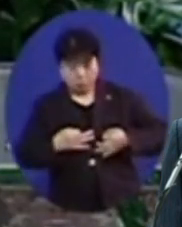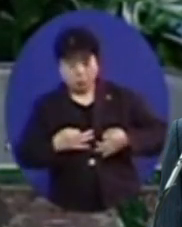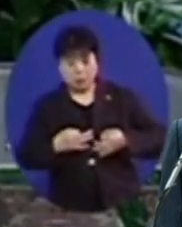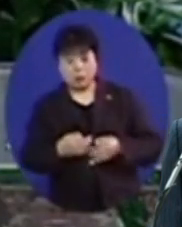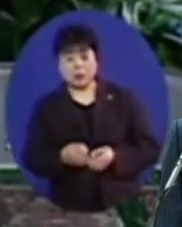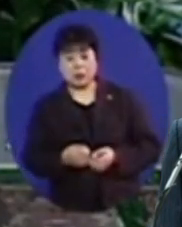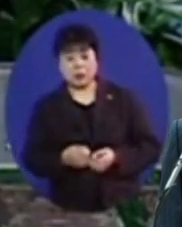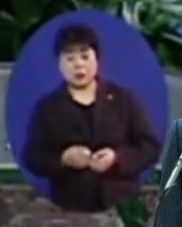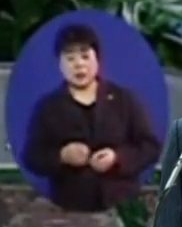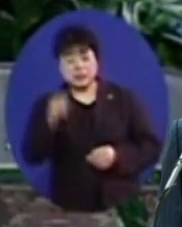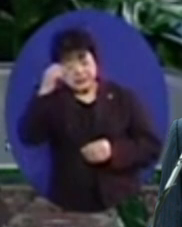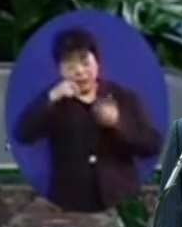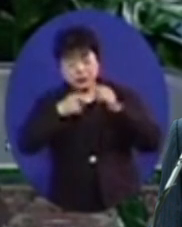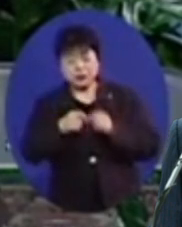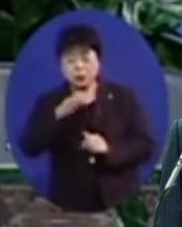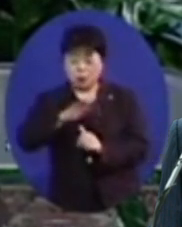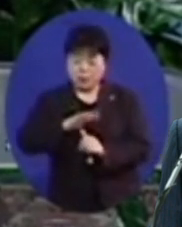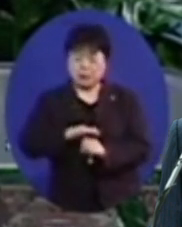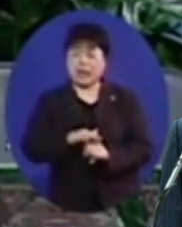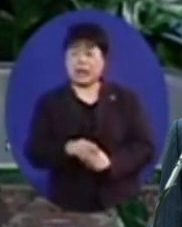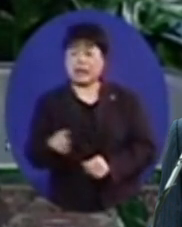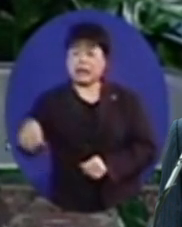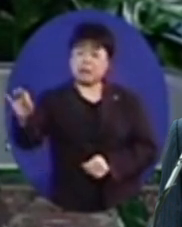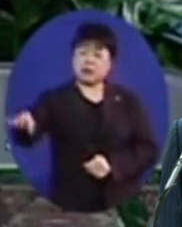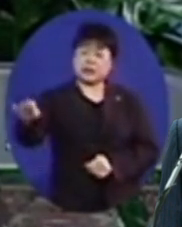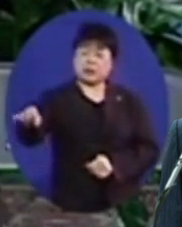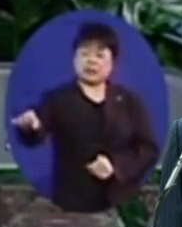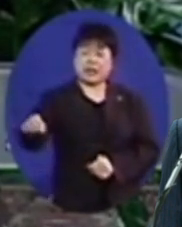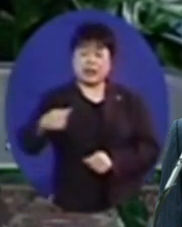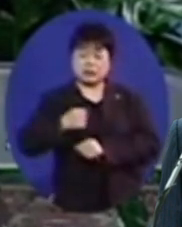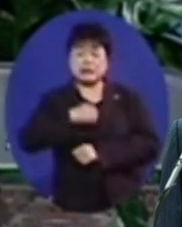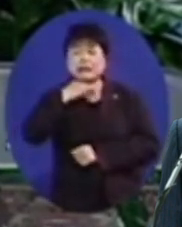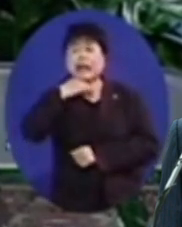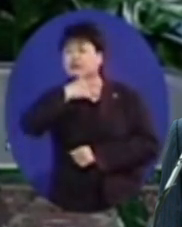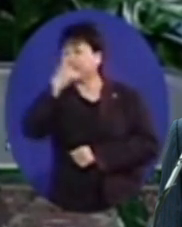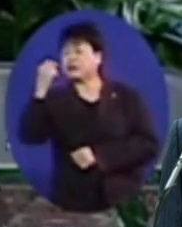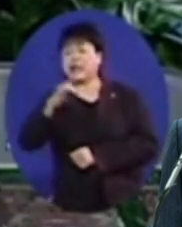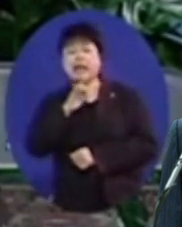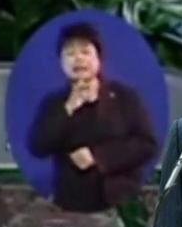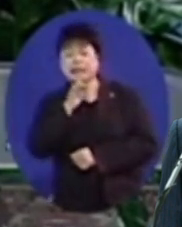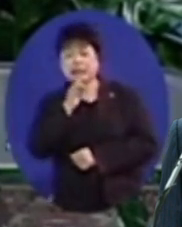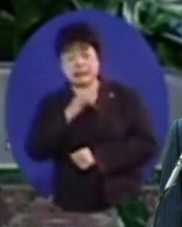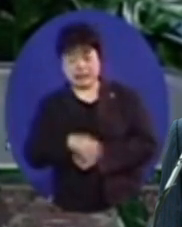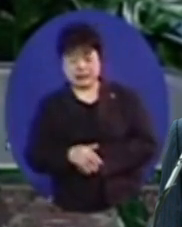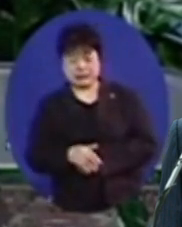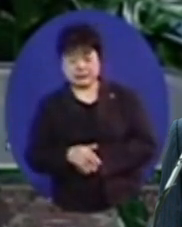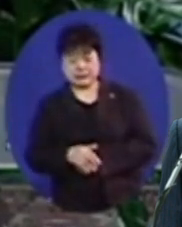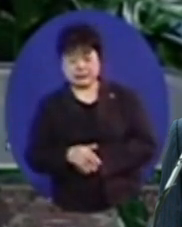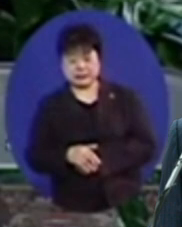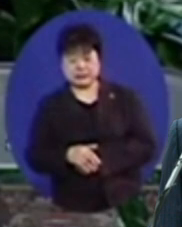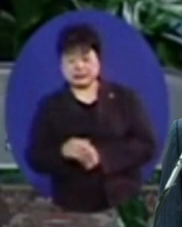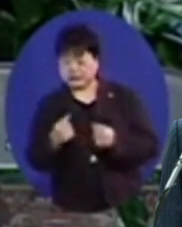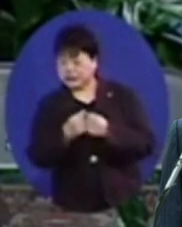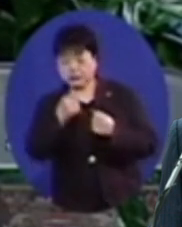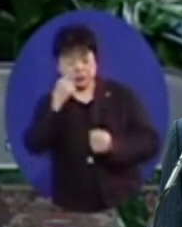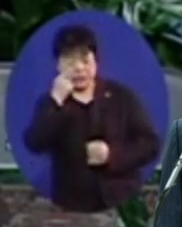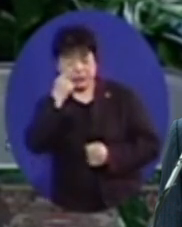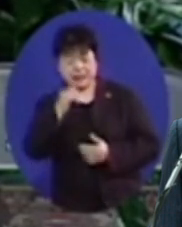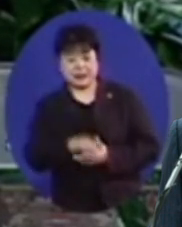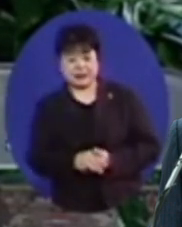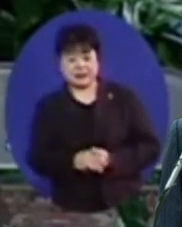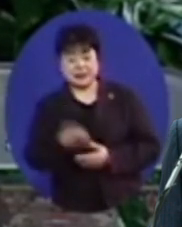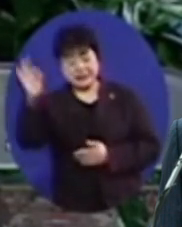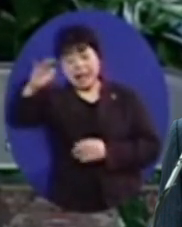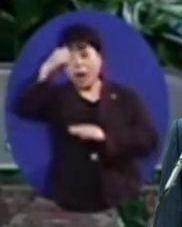보고 네 아직 초립동이고 넌 아직 군대에 올 나이도 아니다. 너는 저 블레셋 사람하고 싸우지 못한다.